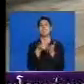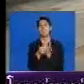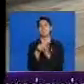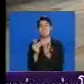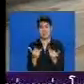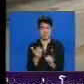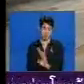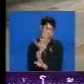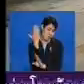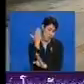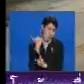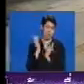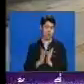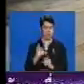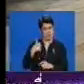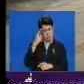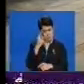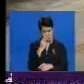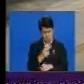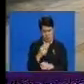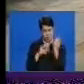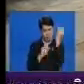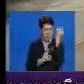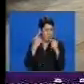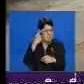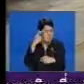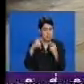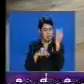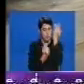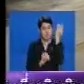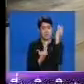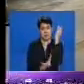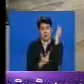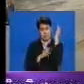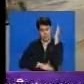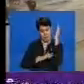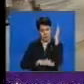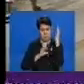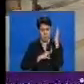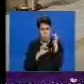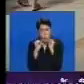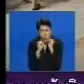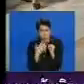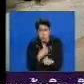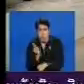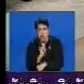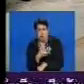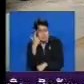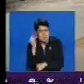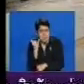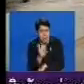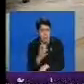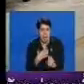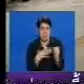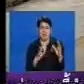แต่ก่อนหน้านี้นะคะหลายคนเข้าใจว่าจังหวัดนราธิวาสนั้นเป็น1ใน3จังหวัดชายแดนใต้และมีความน่ากลัวทำให้ไม่มีใครกล้าเข้